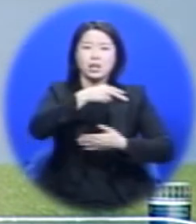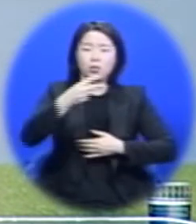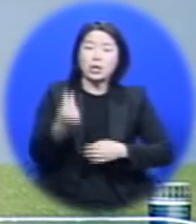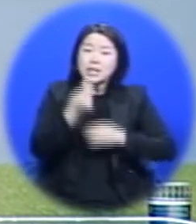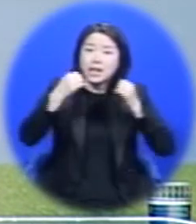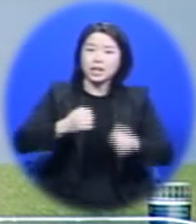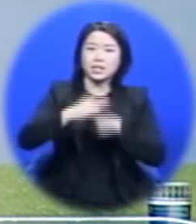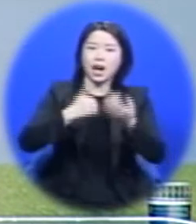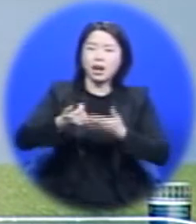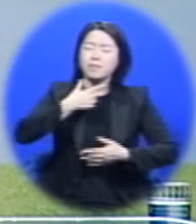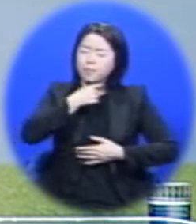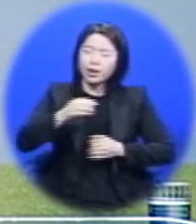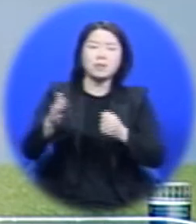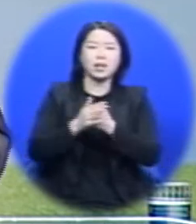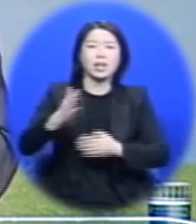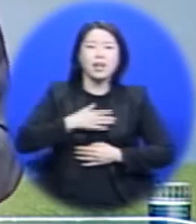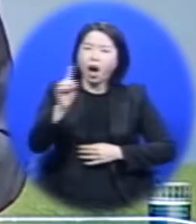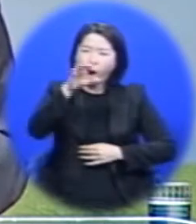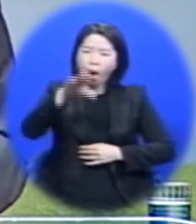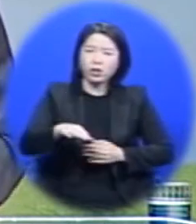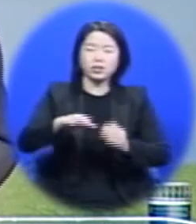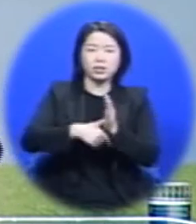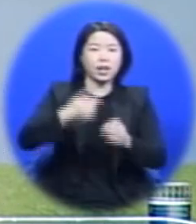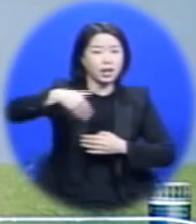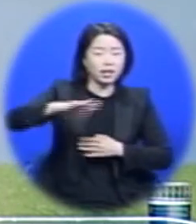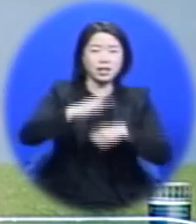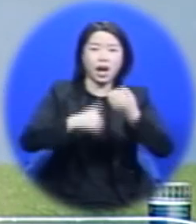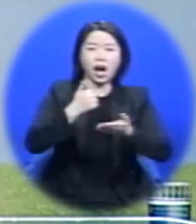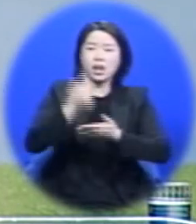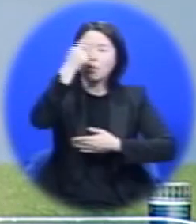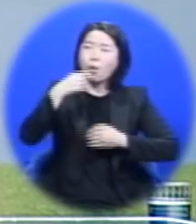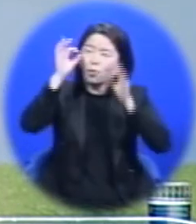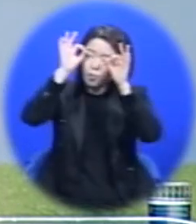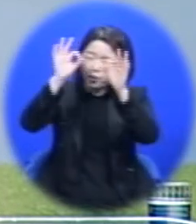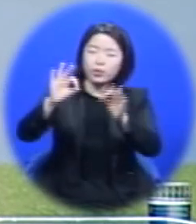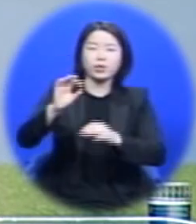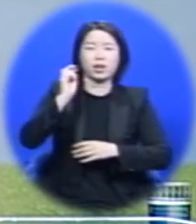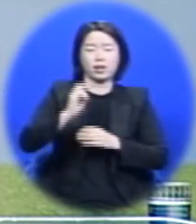살아계시는 하나님을 갈망하나니 내가 어느 때에 나아가서 하나님의 얼굴을 배울까.